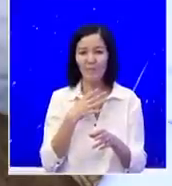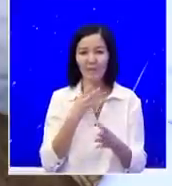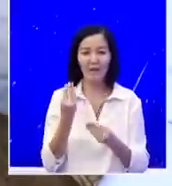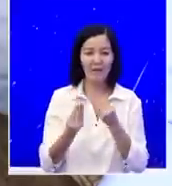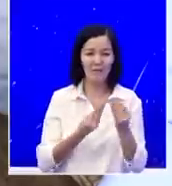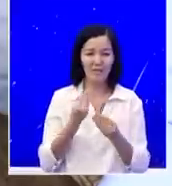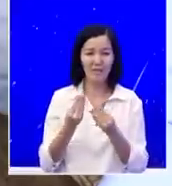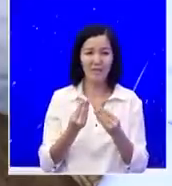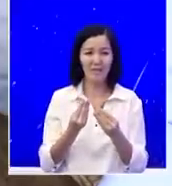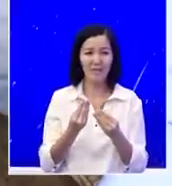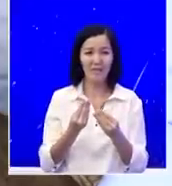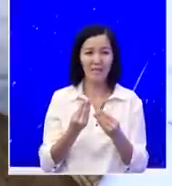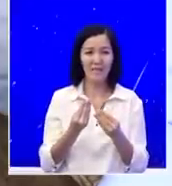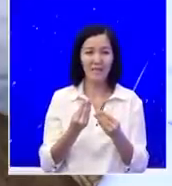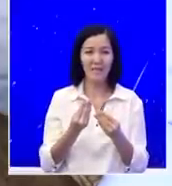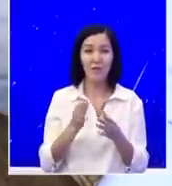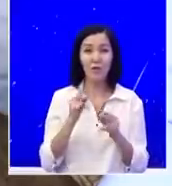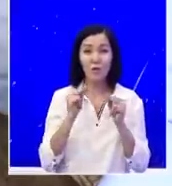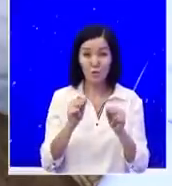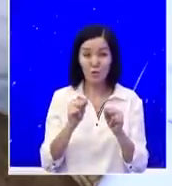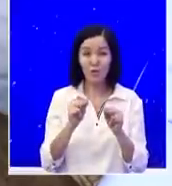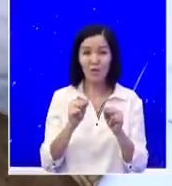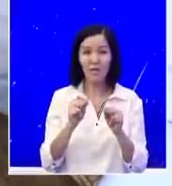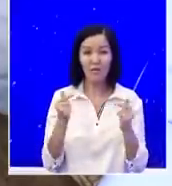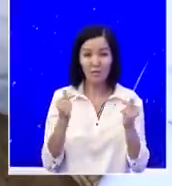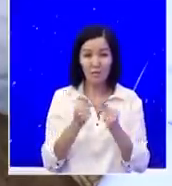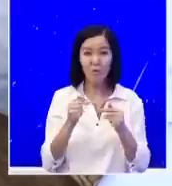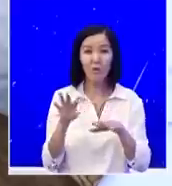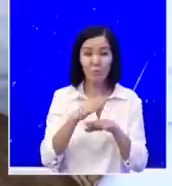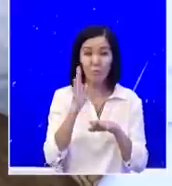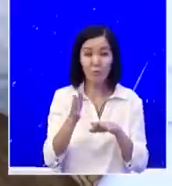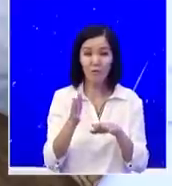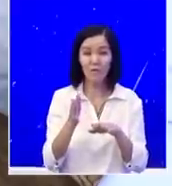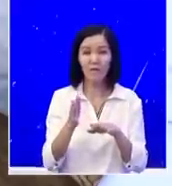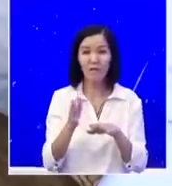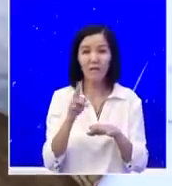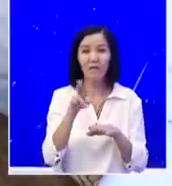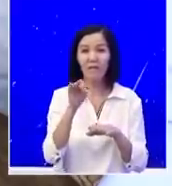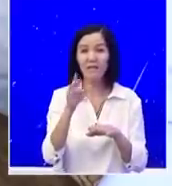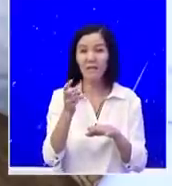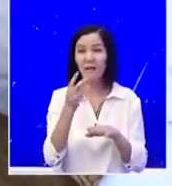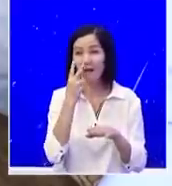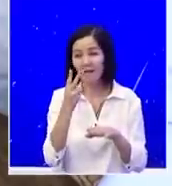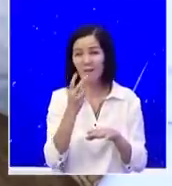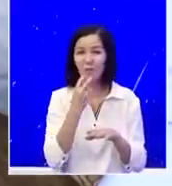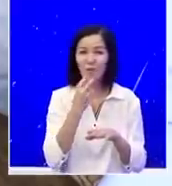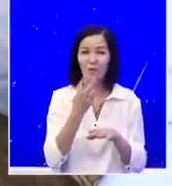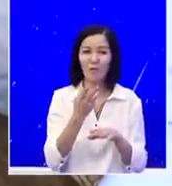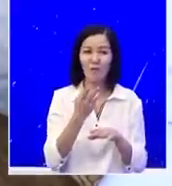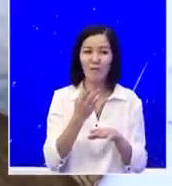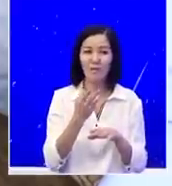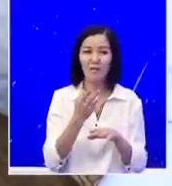бердім. Шығарма әлде шығасың ба точно деп күлді сонан кейін. Дастанға қарап күлдім мен де. Бәріміз күліп